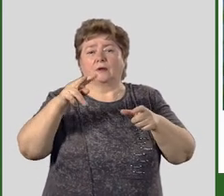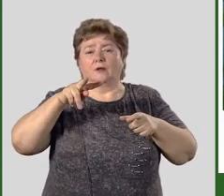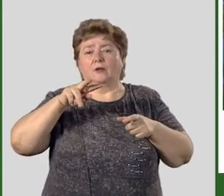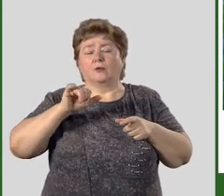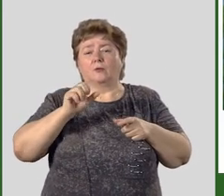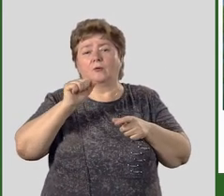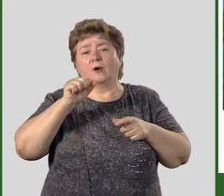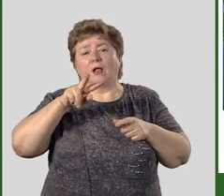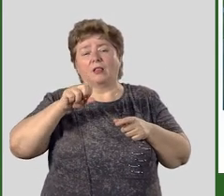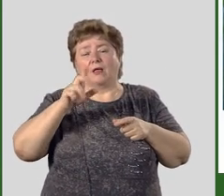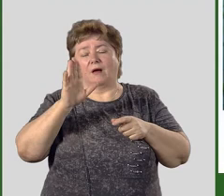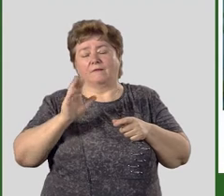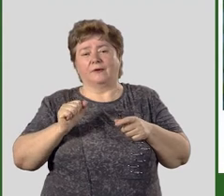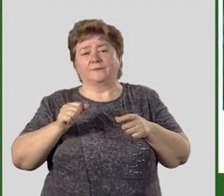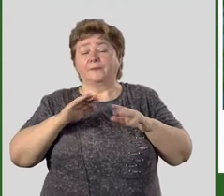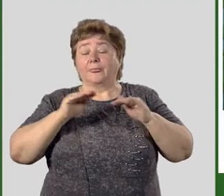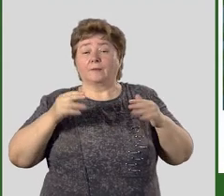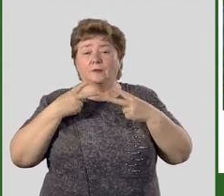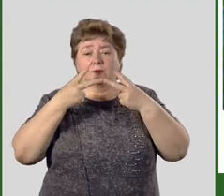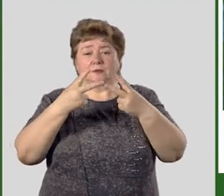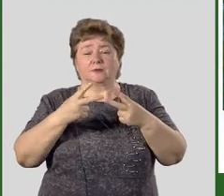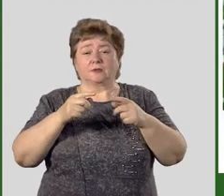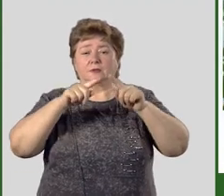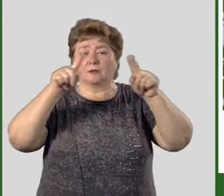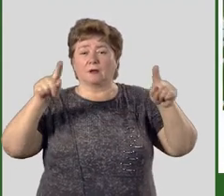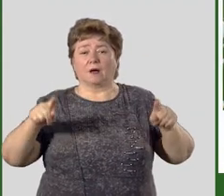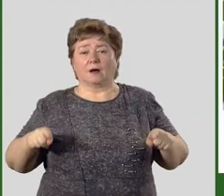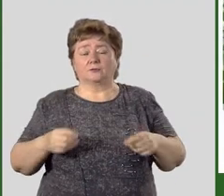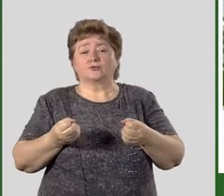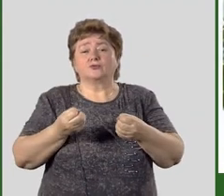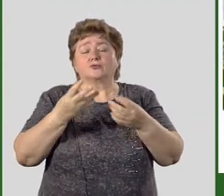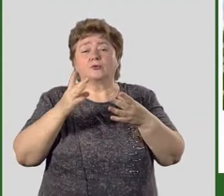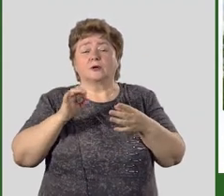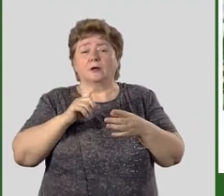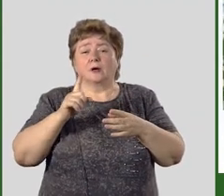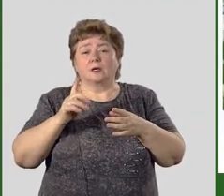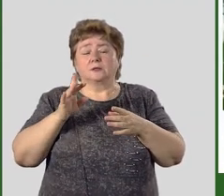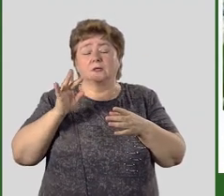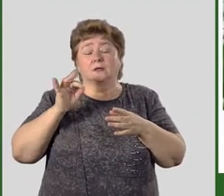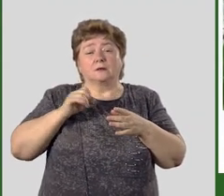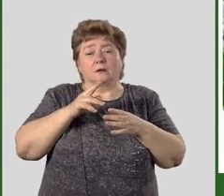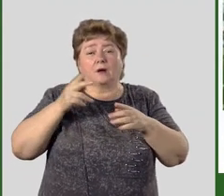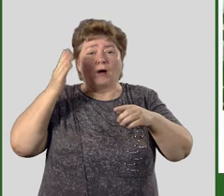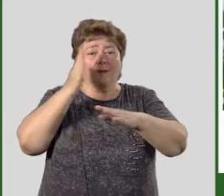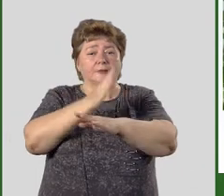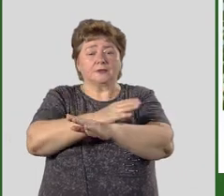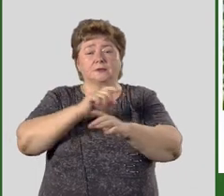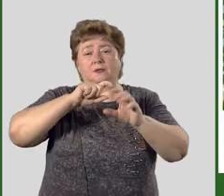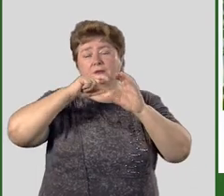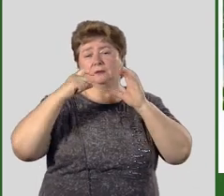Луалаба. Ребята, посмотрите на карту, сколько раз река пересекает